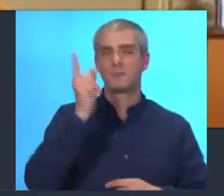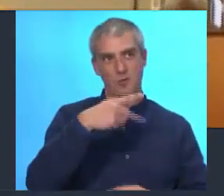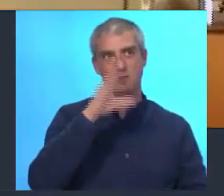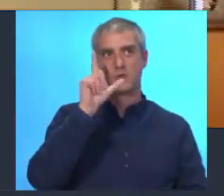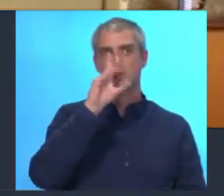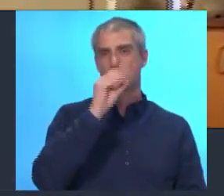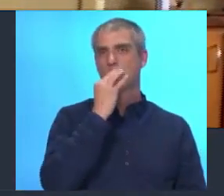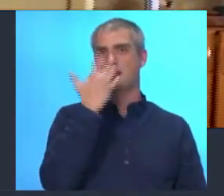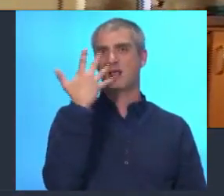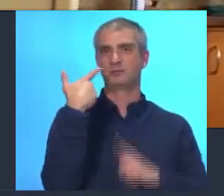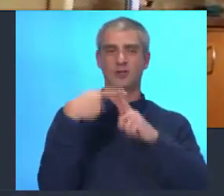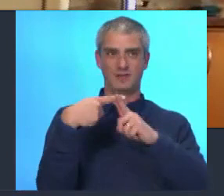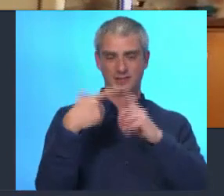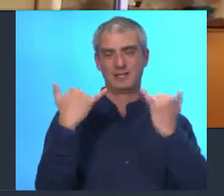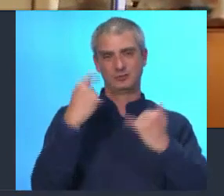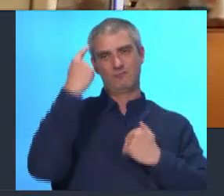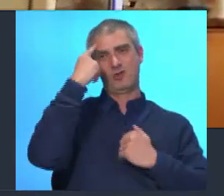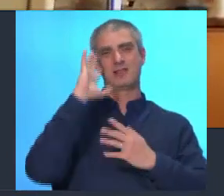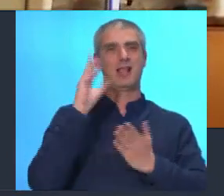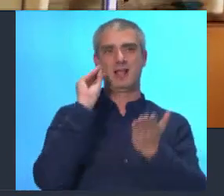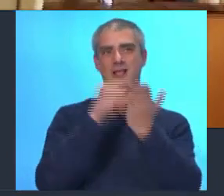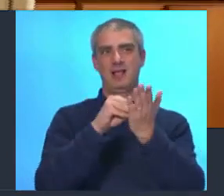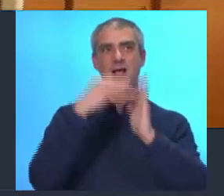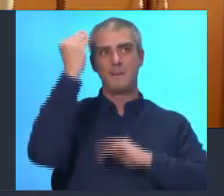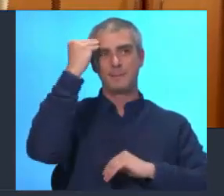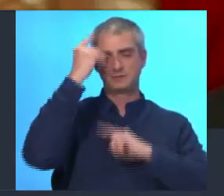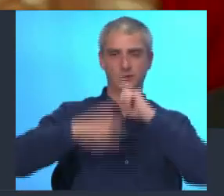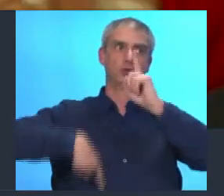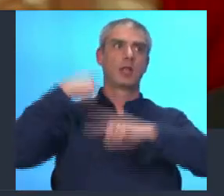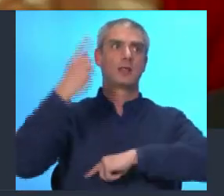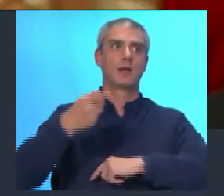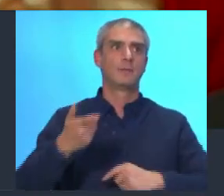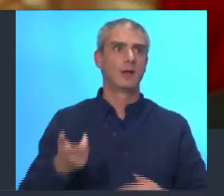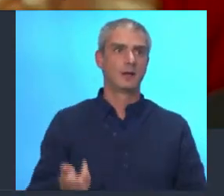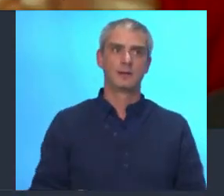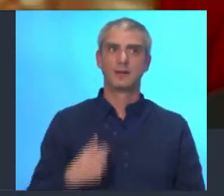בן 5.5, שעכשיו יודע לאן ילך ללמוד בשנה הבאה.